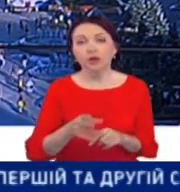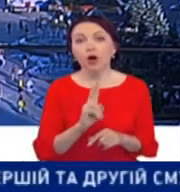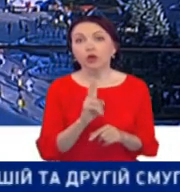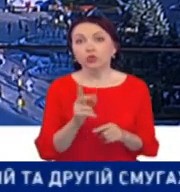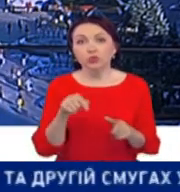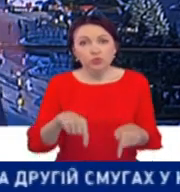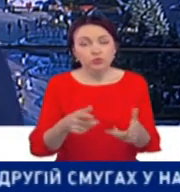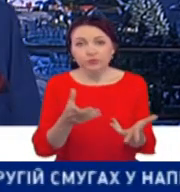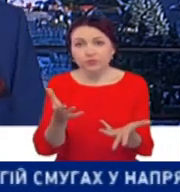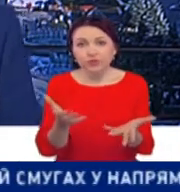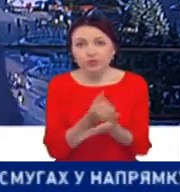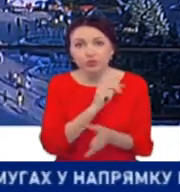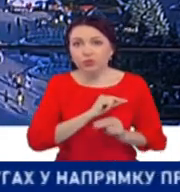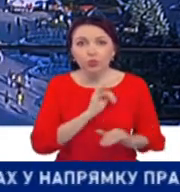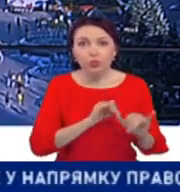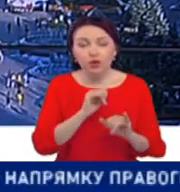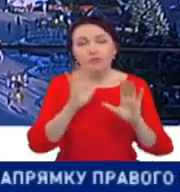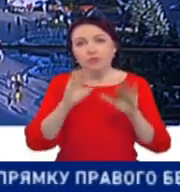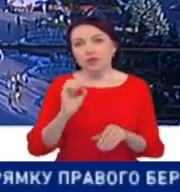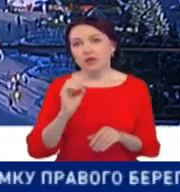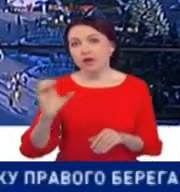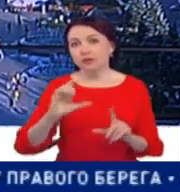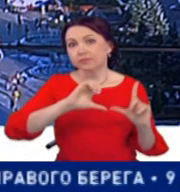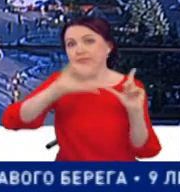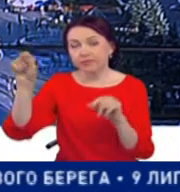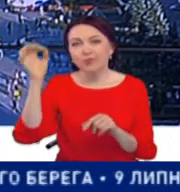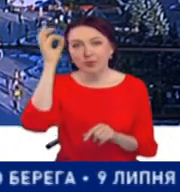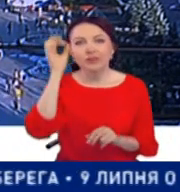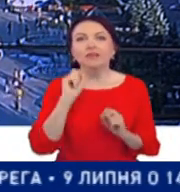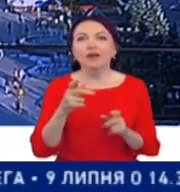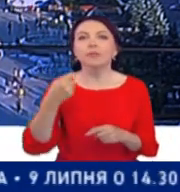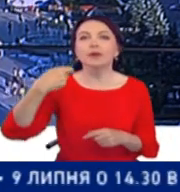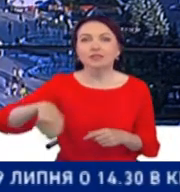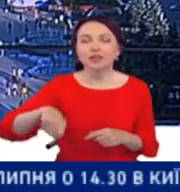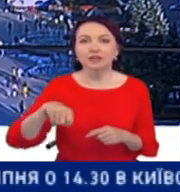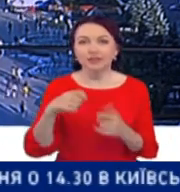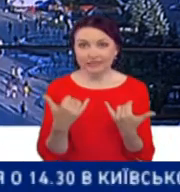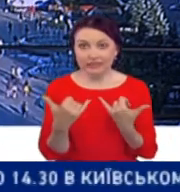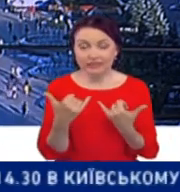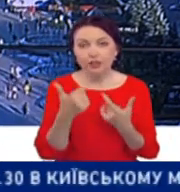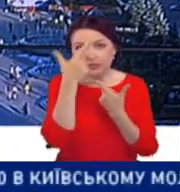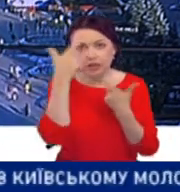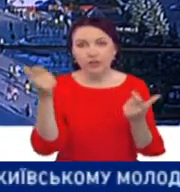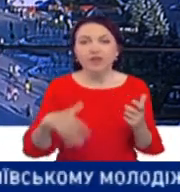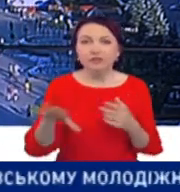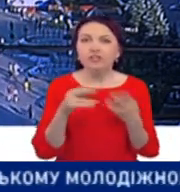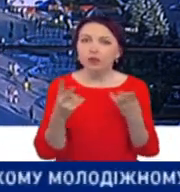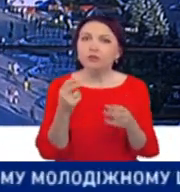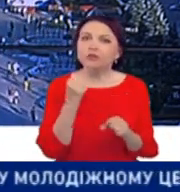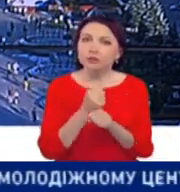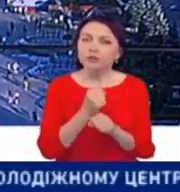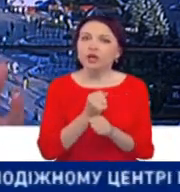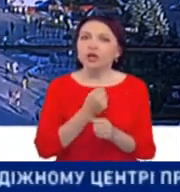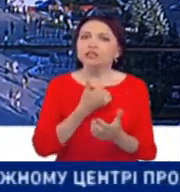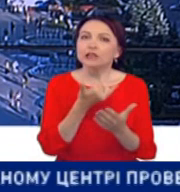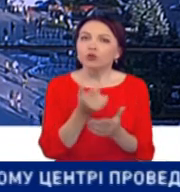себе не знаходить, їде до країн Європейського Союзу. Знову ж таки, пам'ятаєте, да, як президент чинний заявляв, що треба все зробити для того, щоб